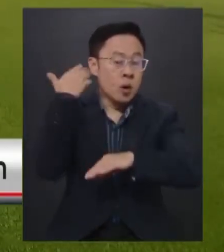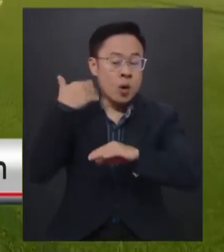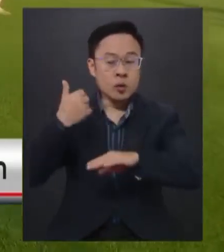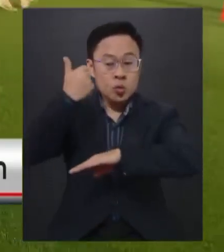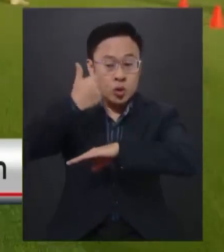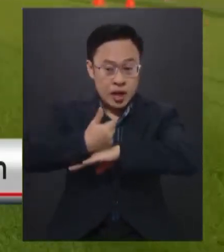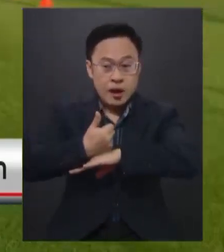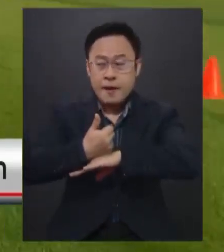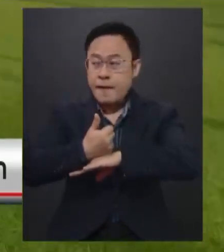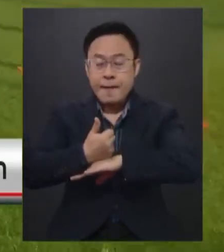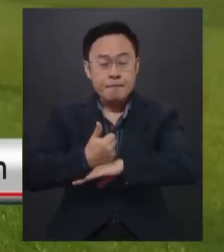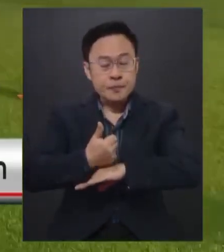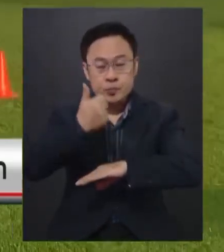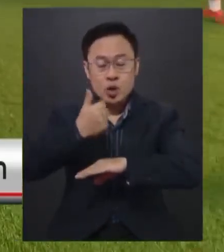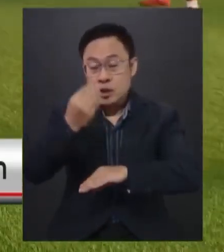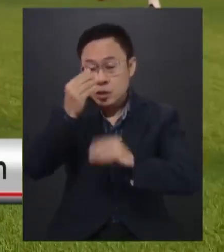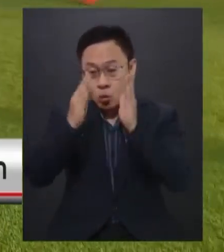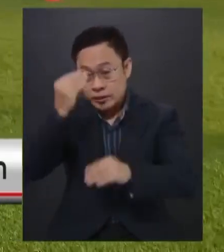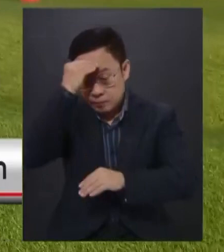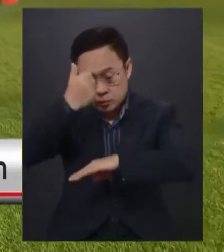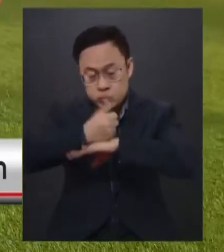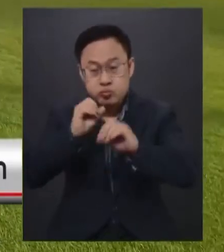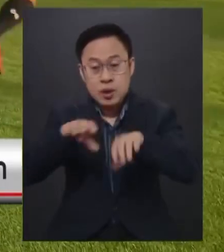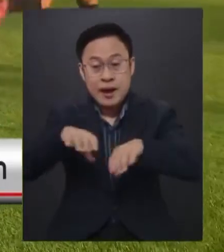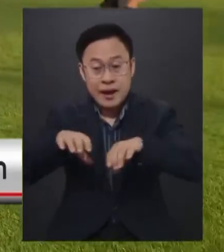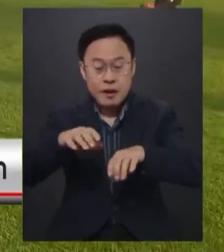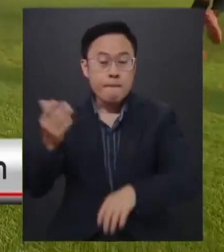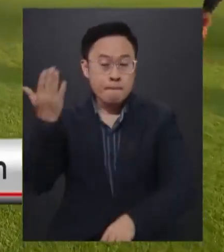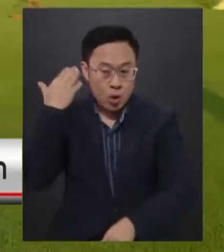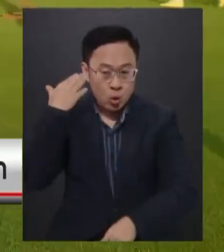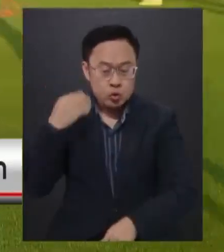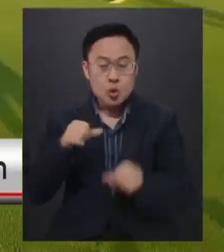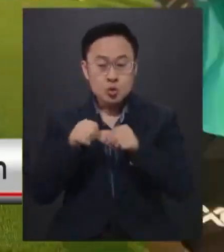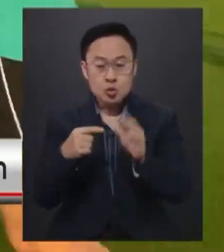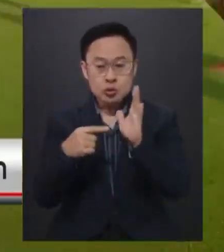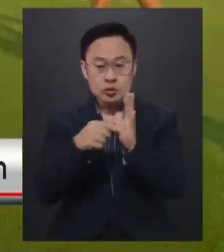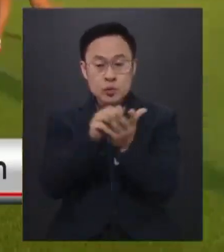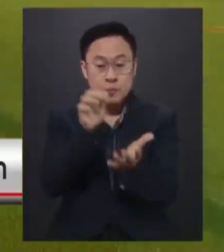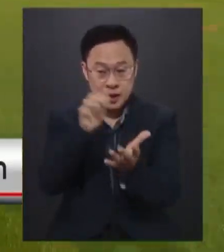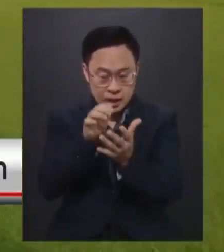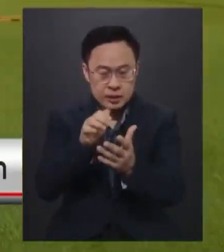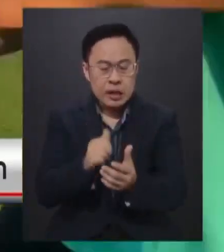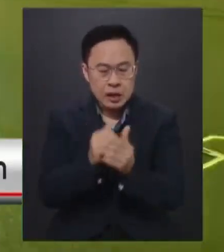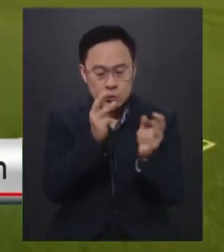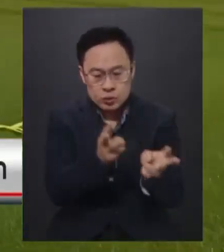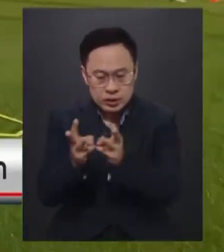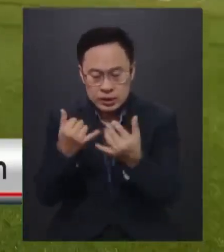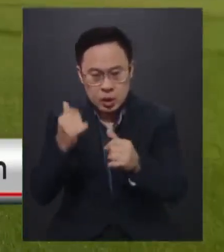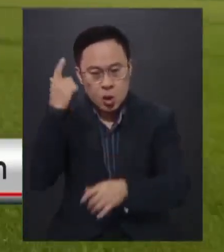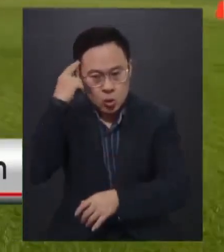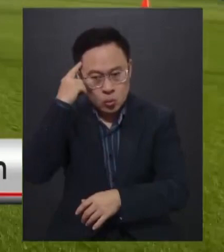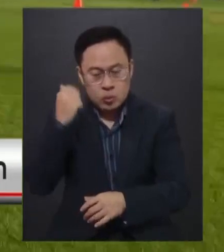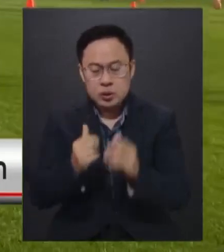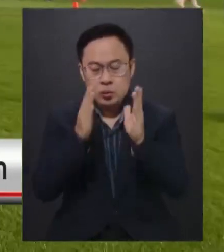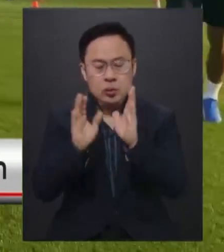ซิตี้ก็คือก็พอรู้สไตล์อยู่บ้างแต่ไม่ได้เป็นนักเตะทุกคนที่เคยร่วมงานกับอิชิอิอืแล้วก็บอกต่อว่าอิชิอิเเนี่ยเป็น